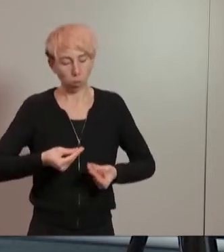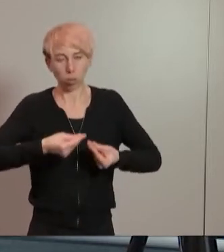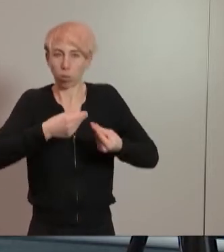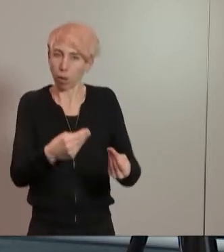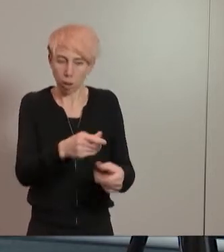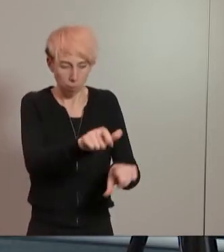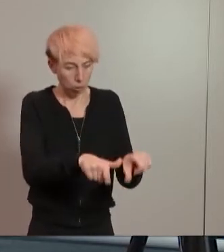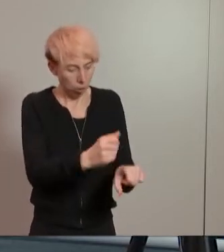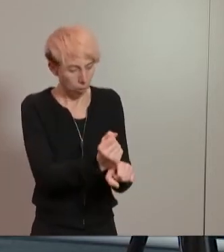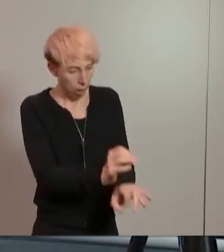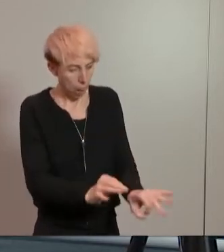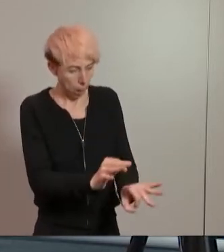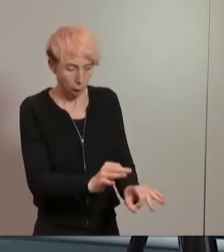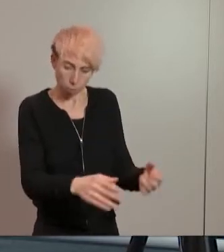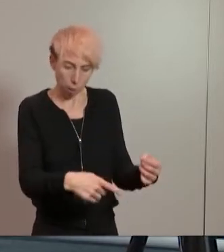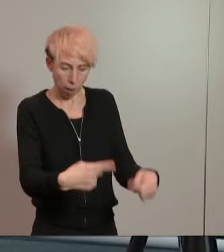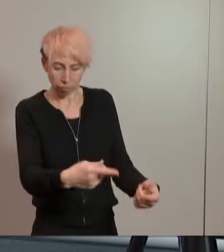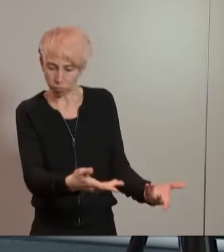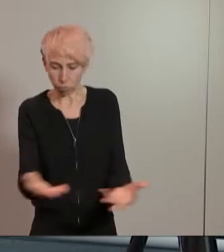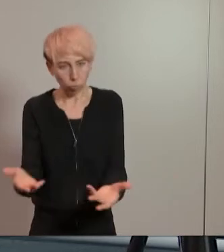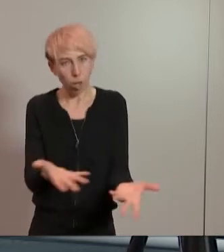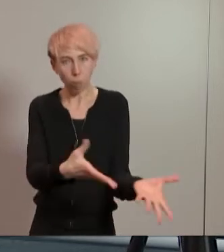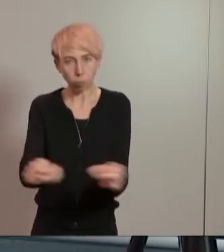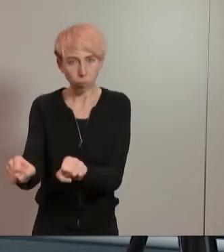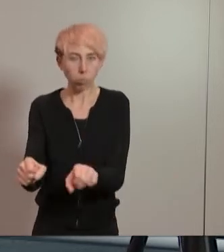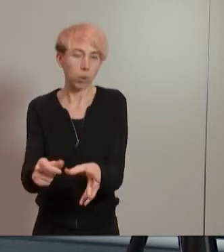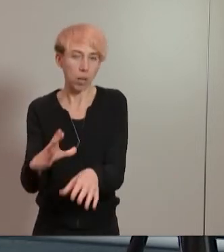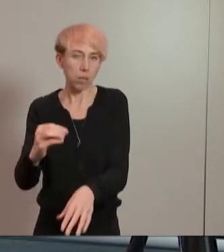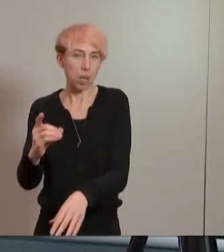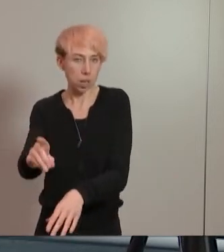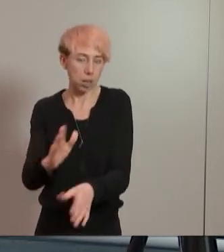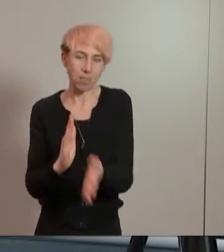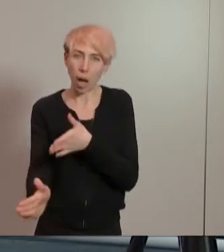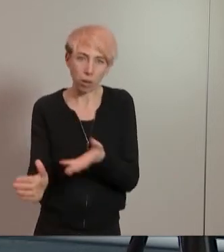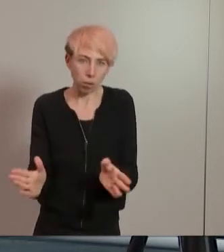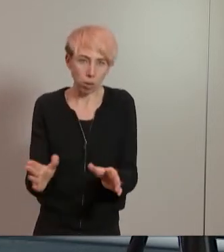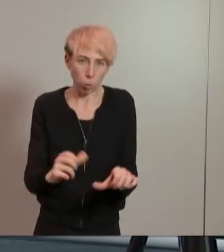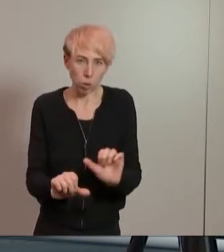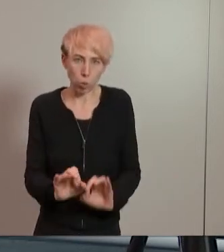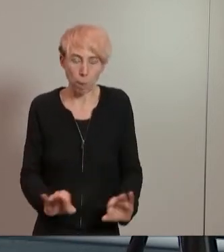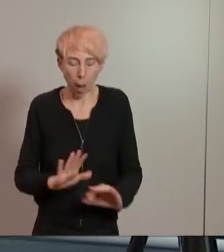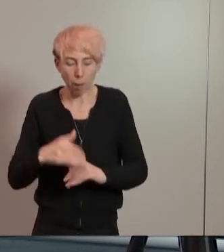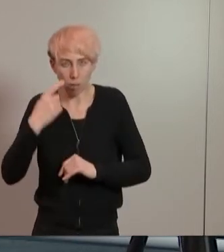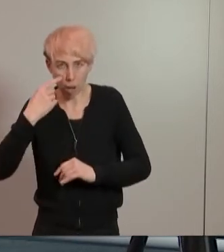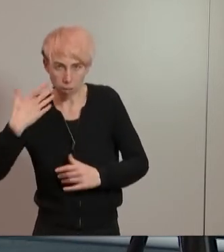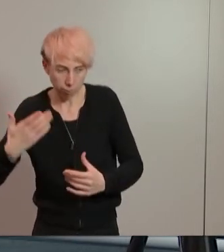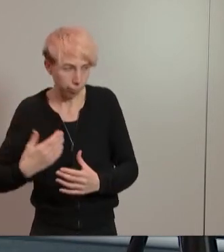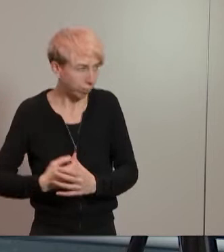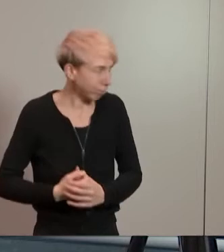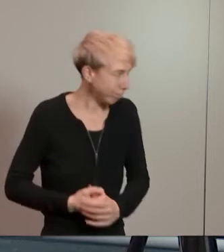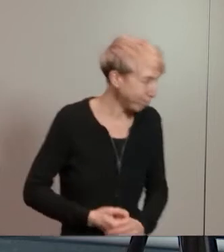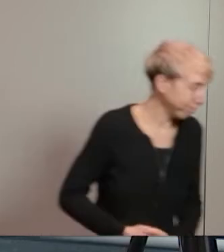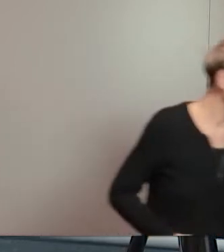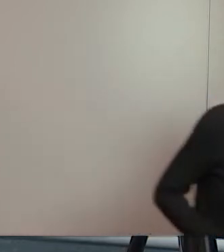les personnes qui n'ont pas d'emploi, on leur dit, ça y est, vous êtes employé, il n'y a pas de condition, c'est un CDI, c'est direct, voilà, et ensuite on voit. C'est-à-dire que cette idée